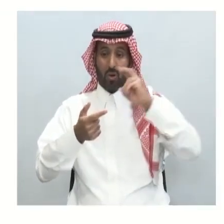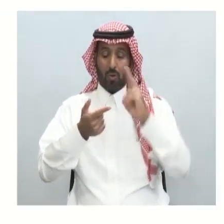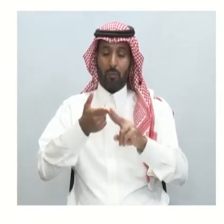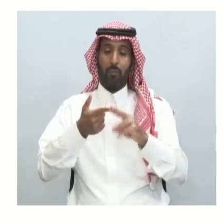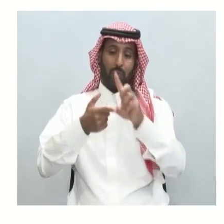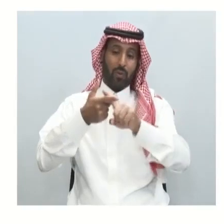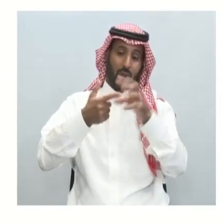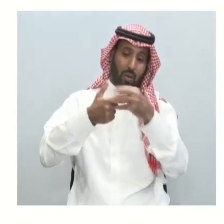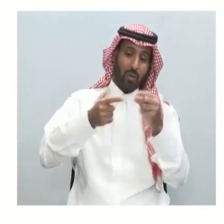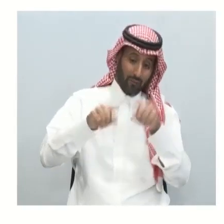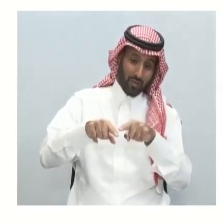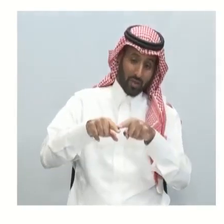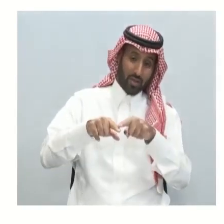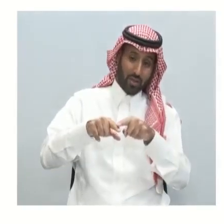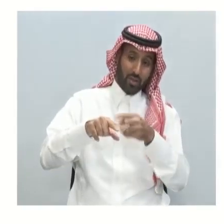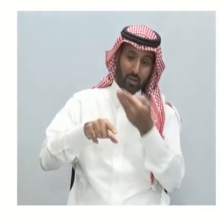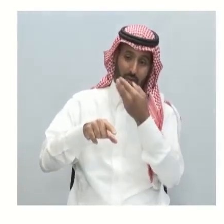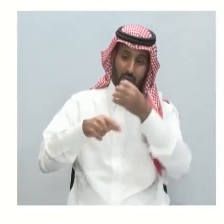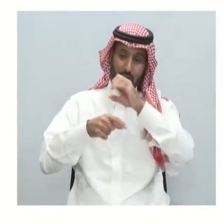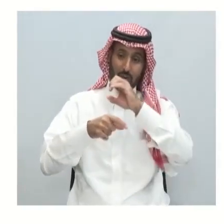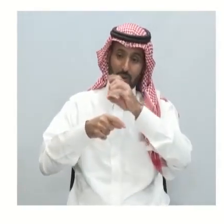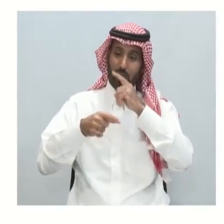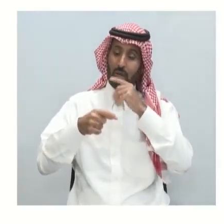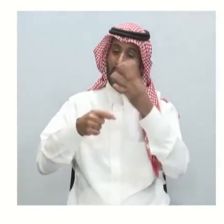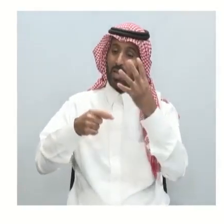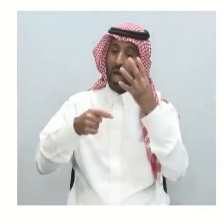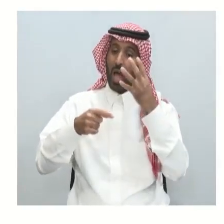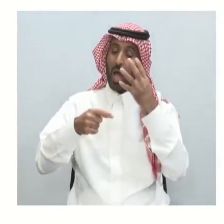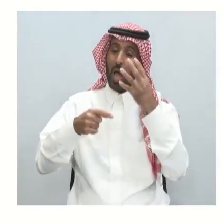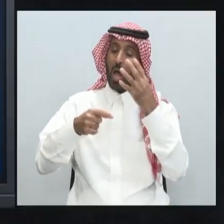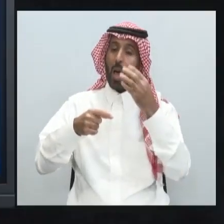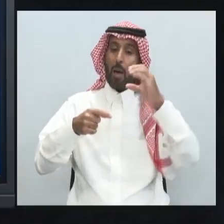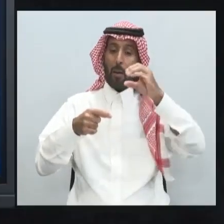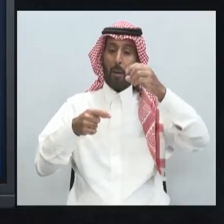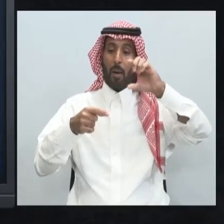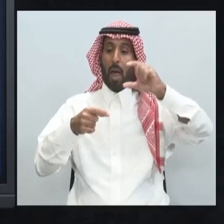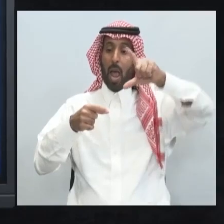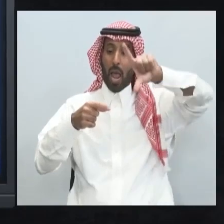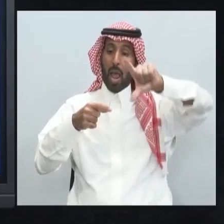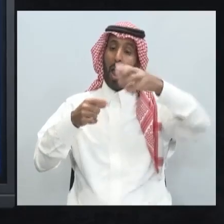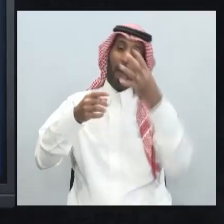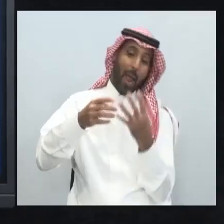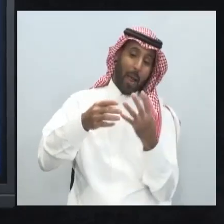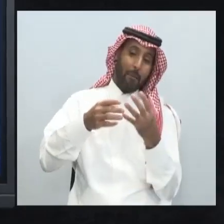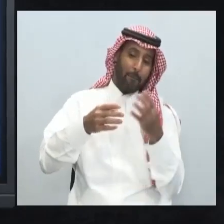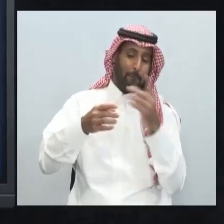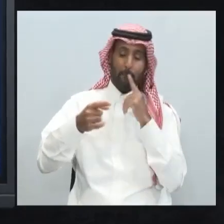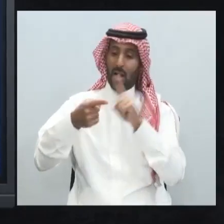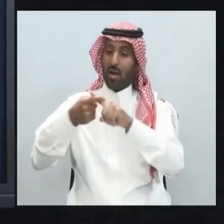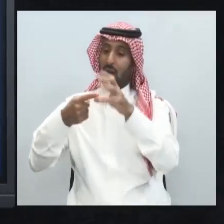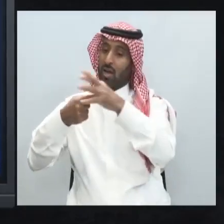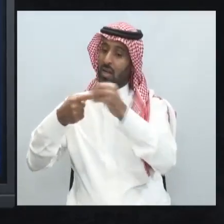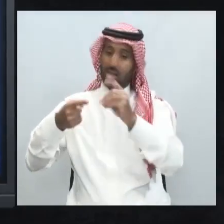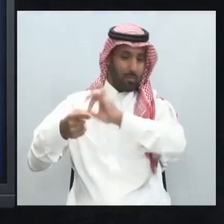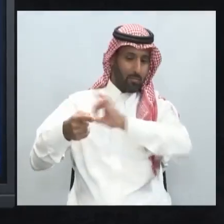قطبي ولكن مركب رباعي كلوريد الكربون غير قطبي غير قطبي